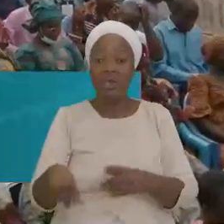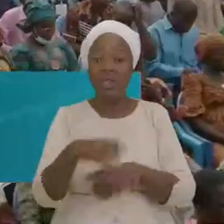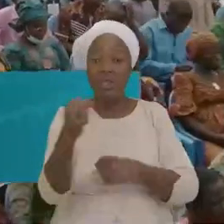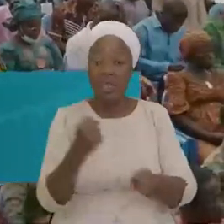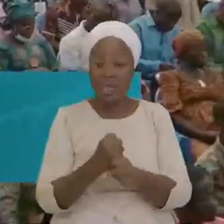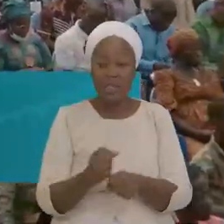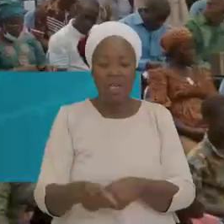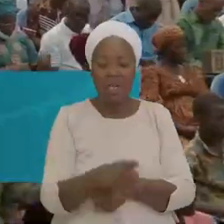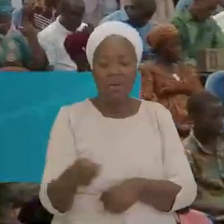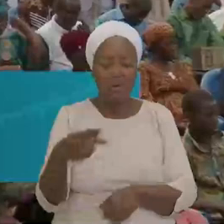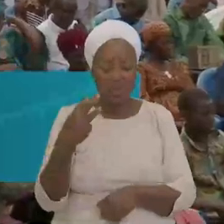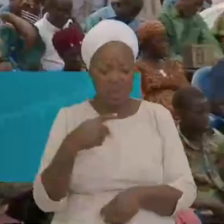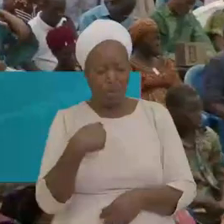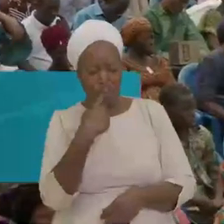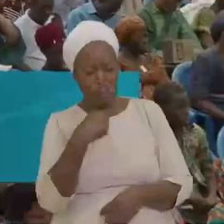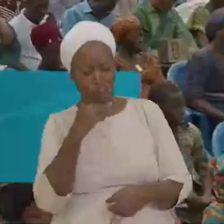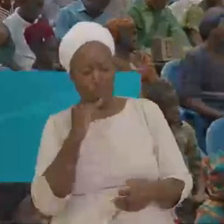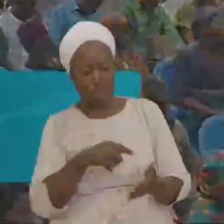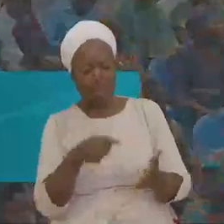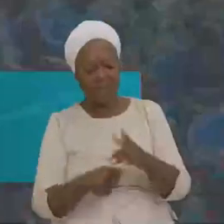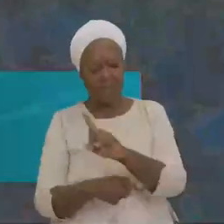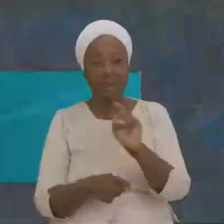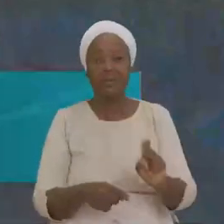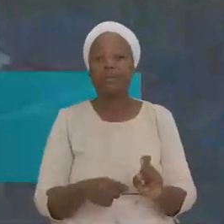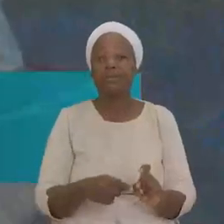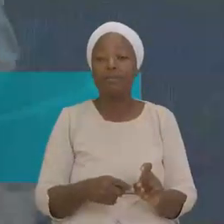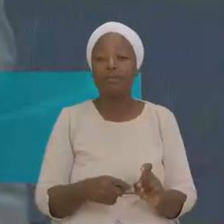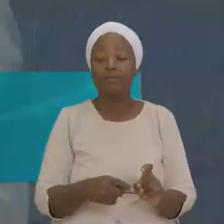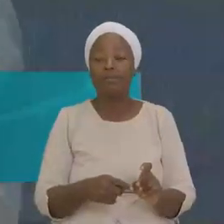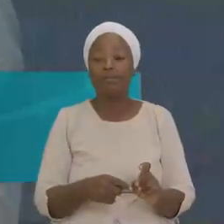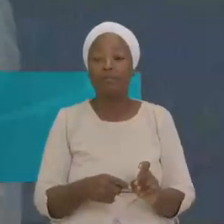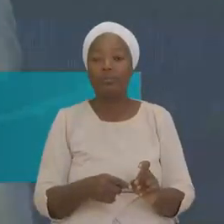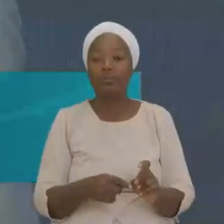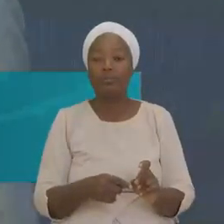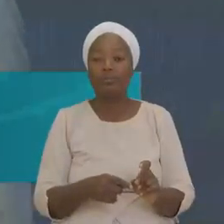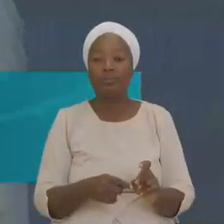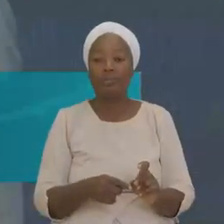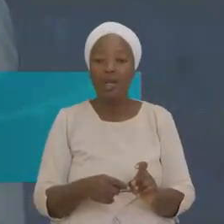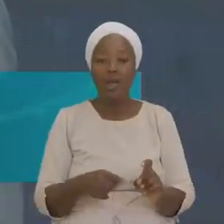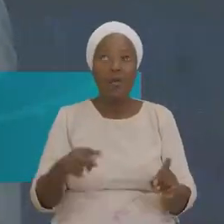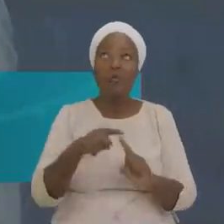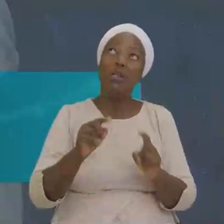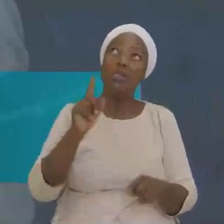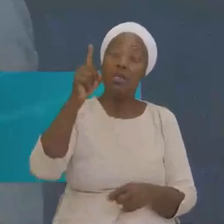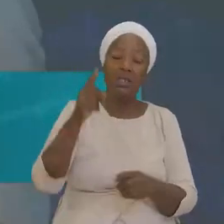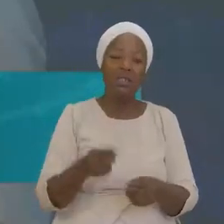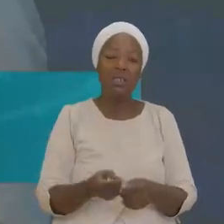Mais à la fin de 3 ans, il demandait toujours « Qui est celui-ci ?»